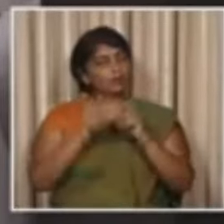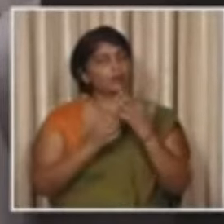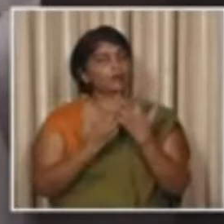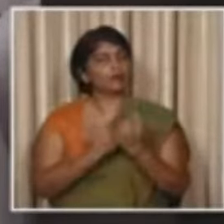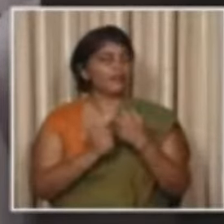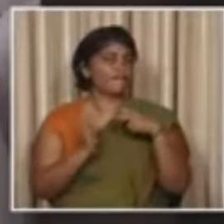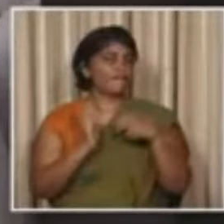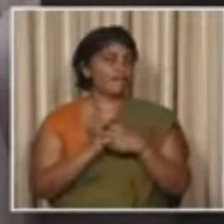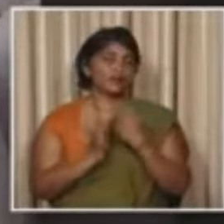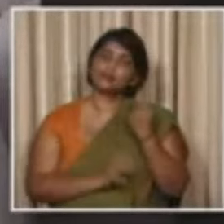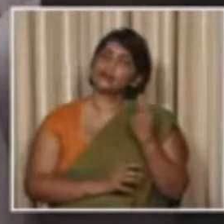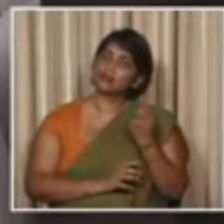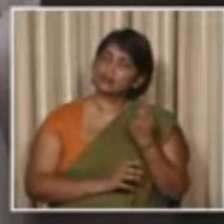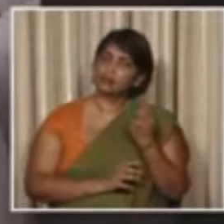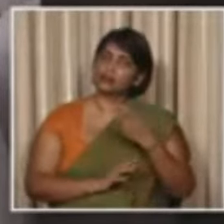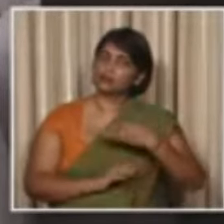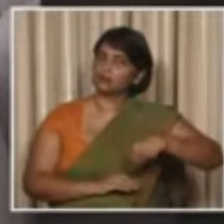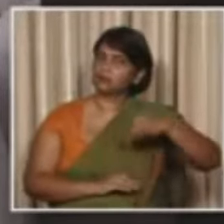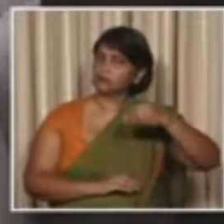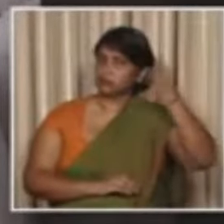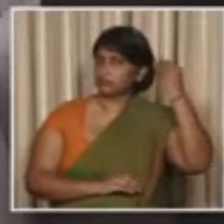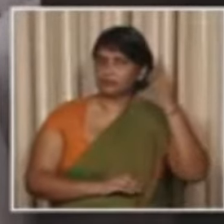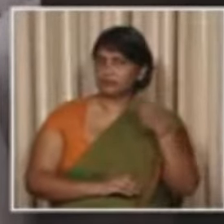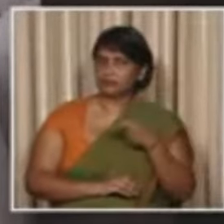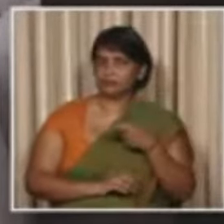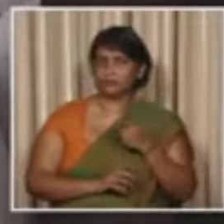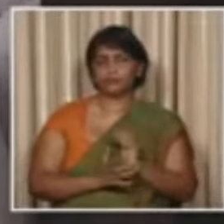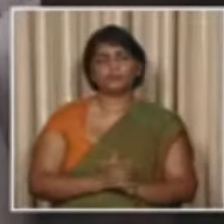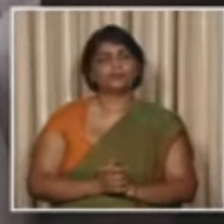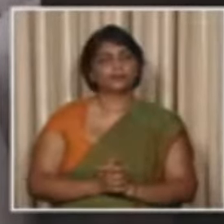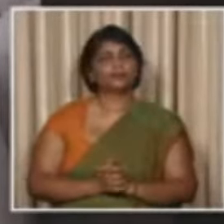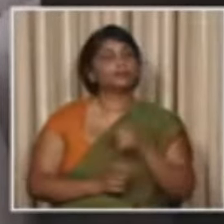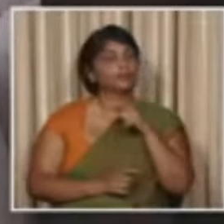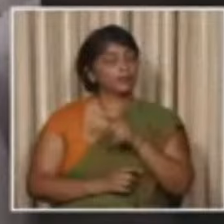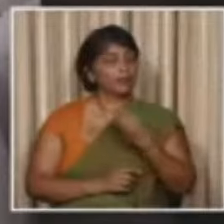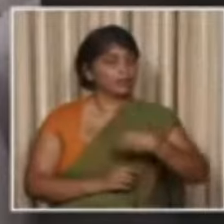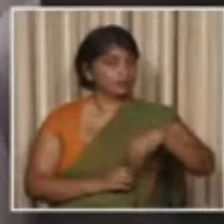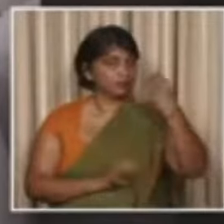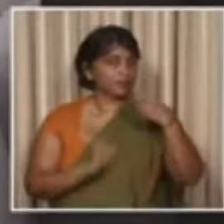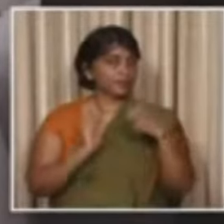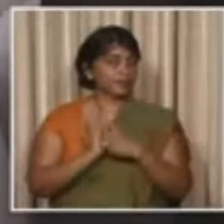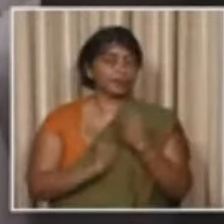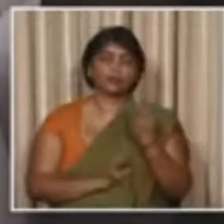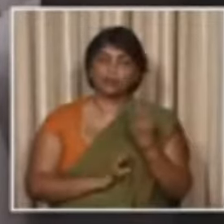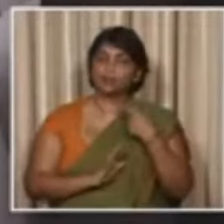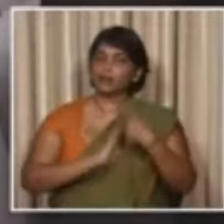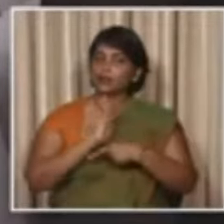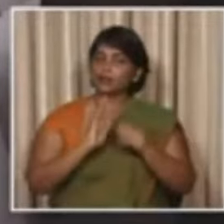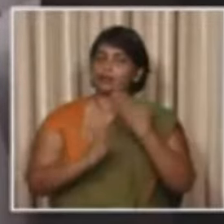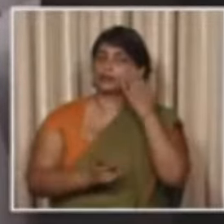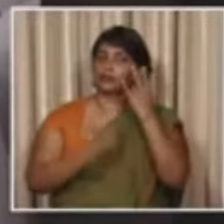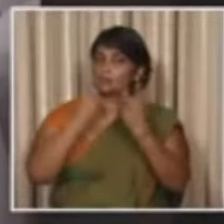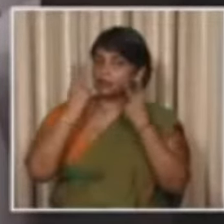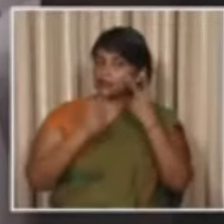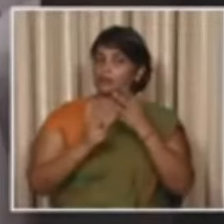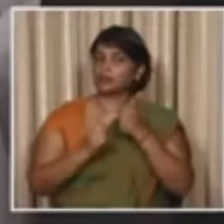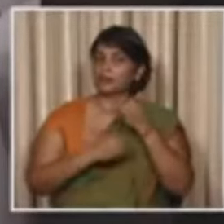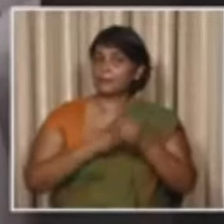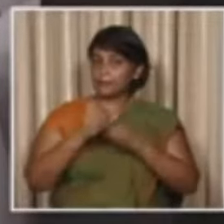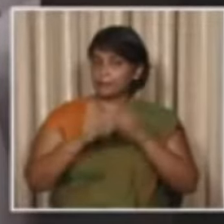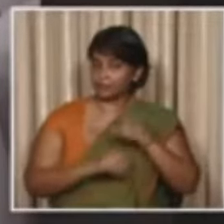ලබන වීසා ගාස්තු ඉහළ අගයක් නොවේ. එම වැඩි කළ වීසා ගාස්තු මෙරට සංචාරක කර්මාන්තය